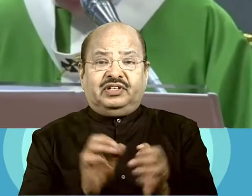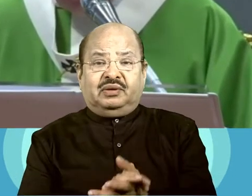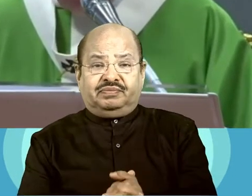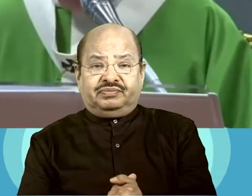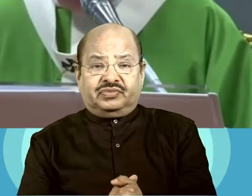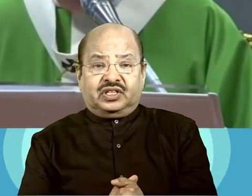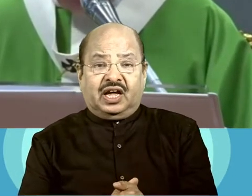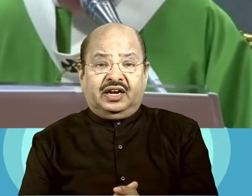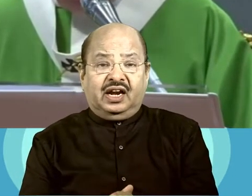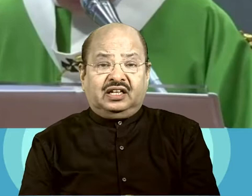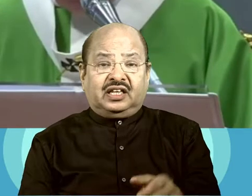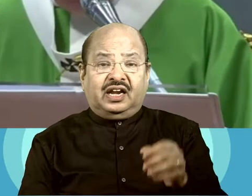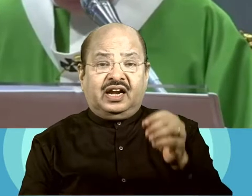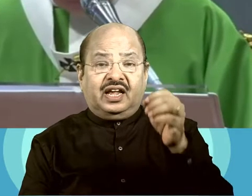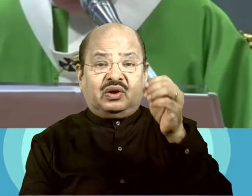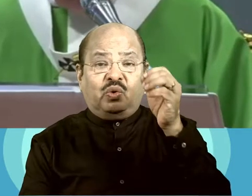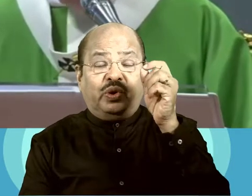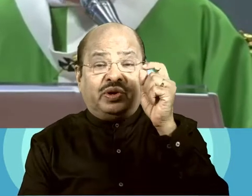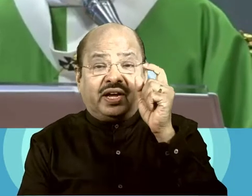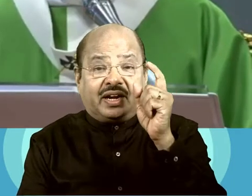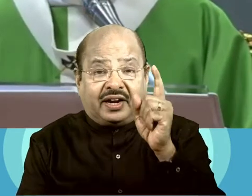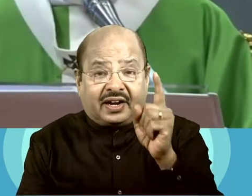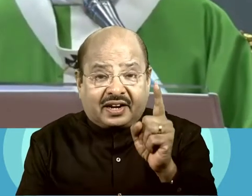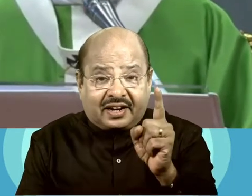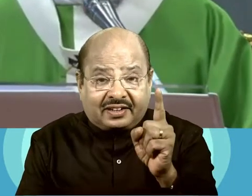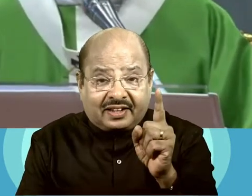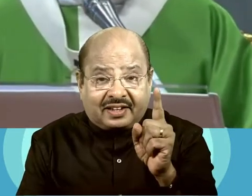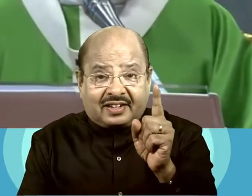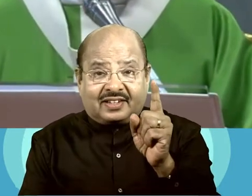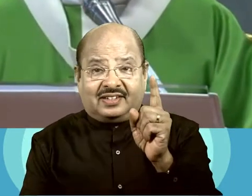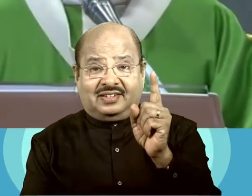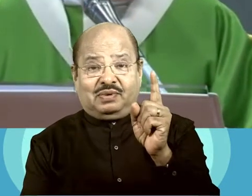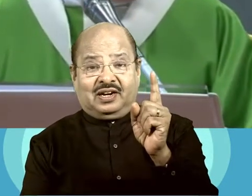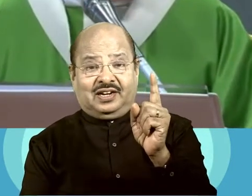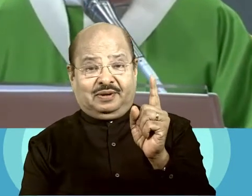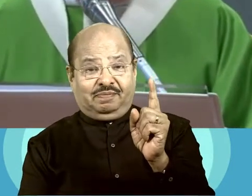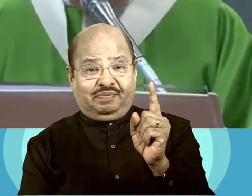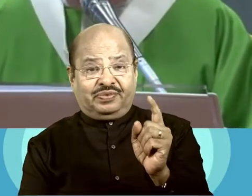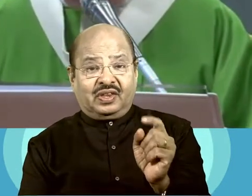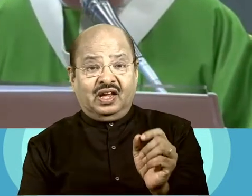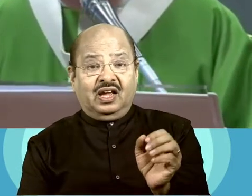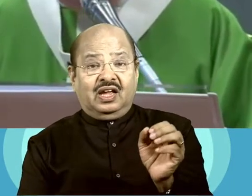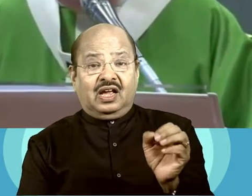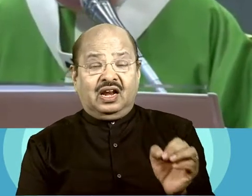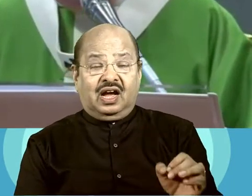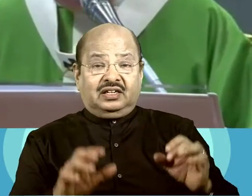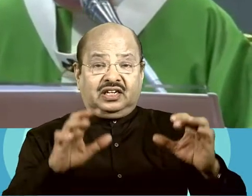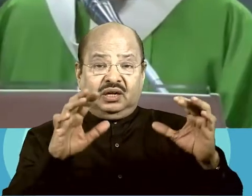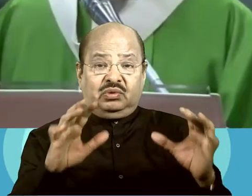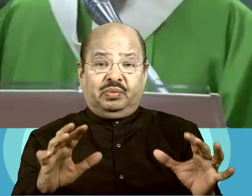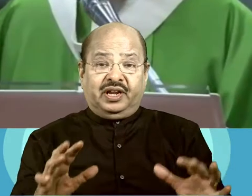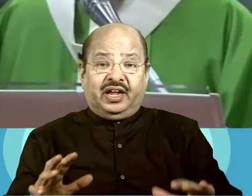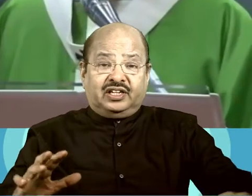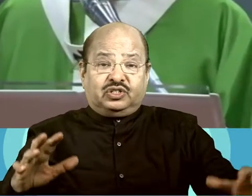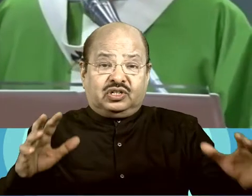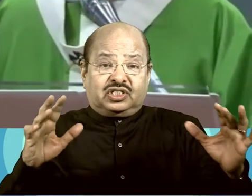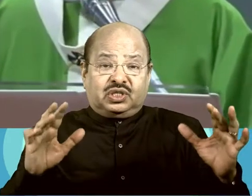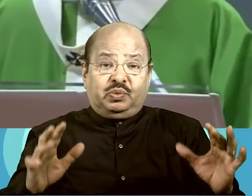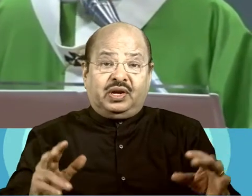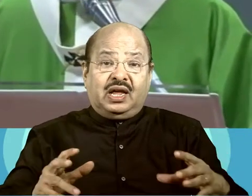ക്രമാതീതമായ വിധം തന്നിൽ തന്നെ കുടുങ്ങിക്കിടക്കരുത്. പകരം എല്ലാറ്റിലും